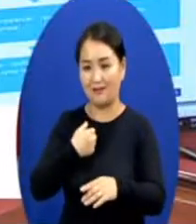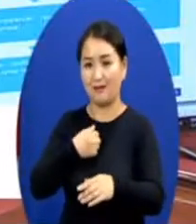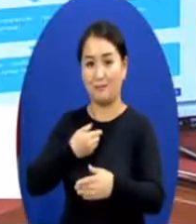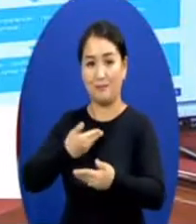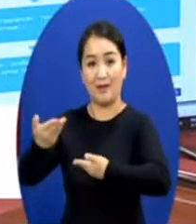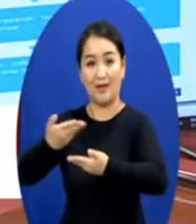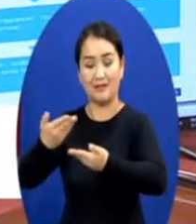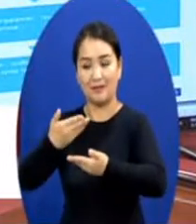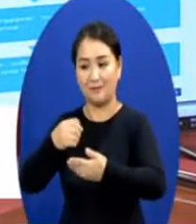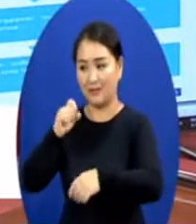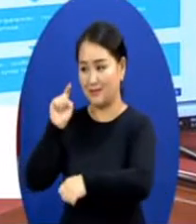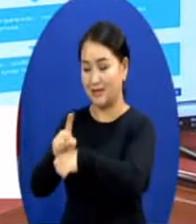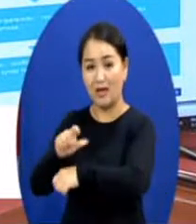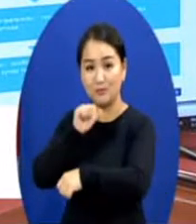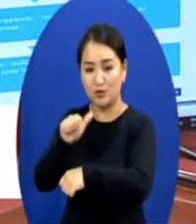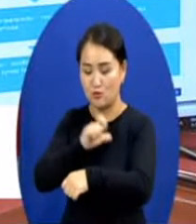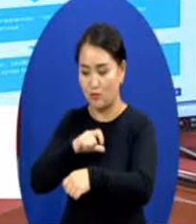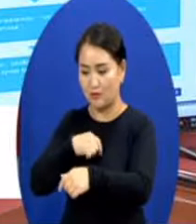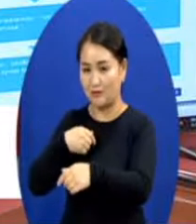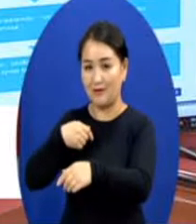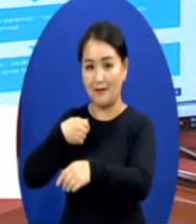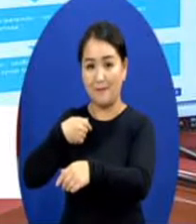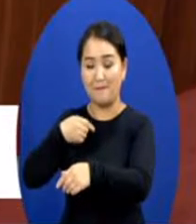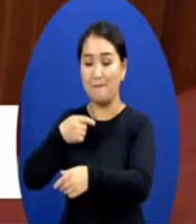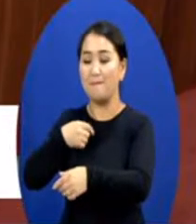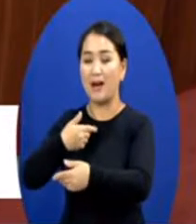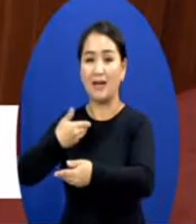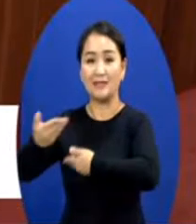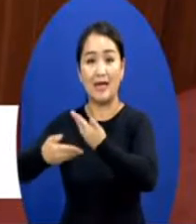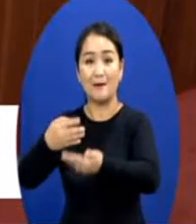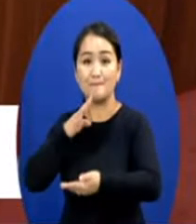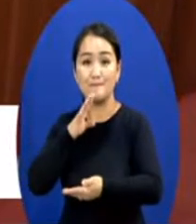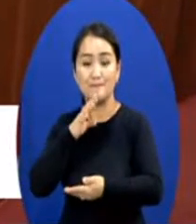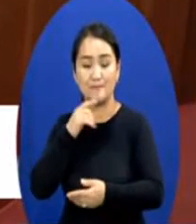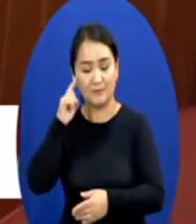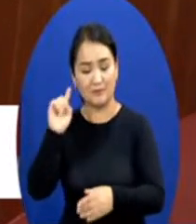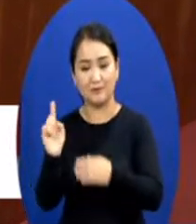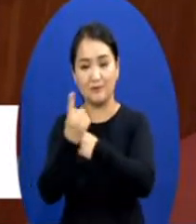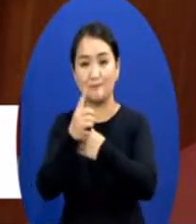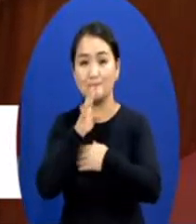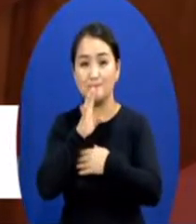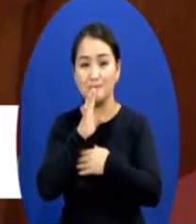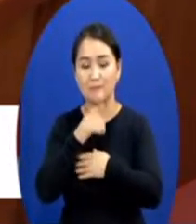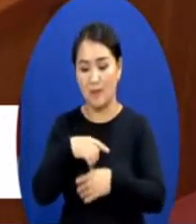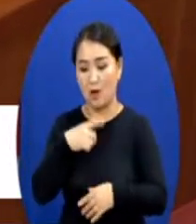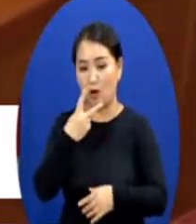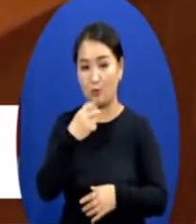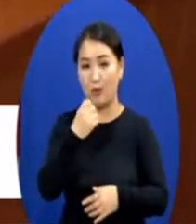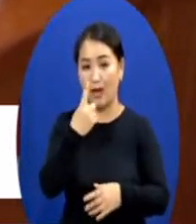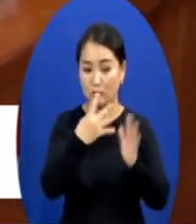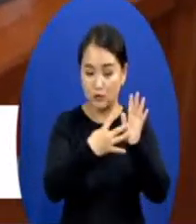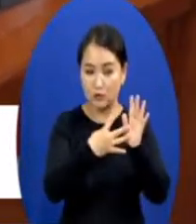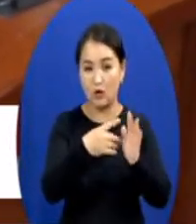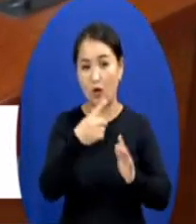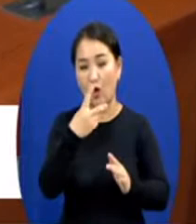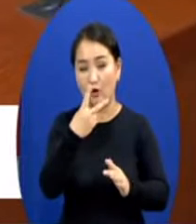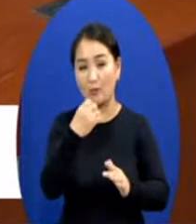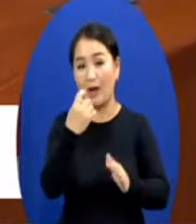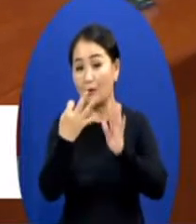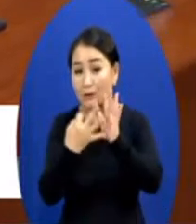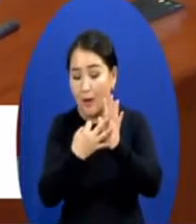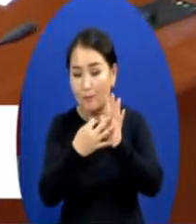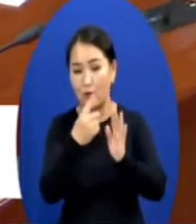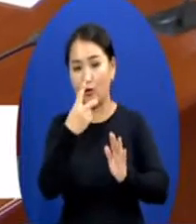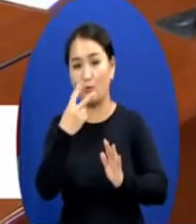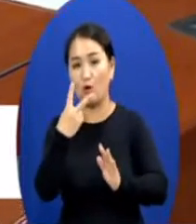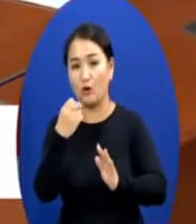гэдэг 5 чиглэлийг ерөнхийдөө уулзалт үеэр сануулж байлаа. 18-19 онд түүхэн дээд хэмжээний одоо экспорт